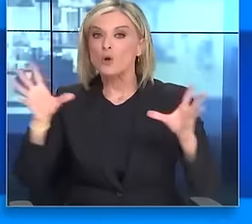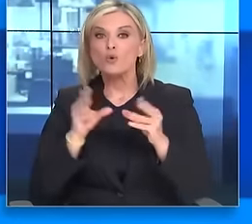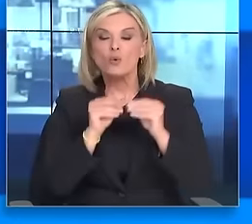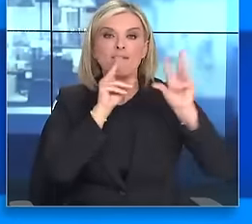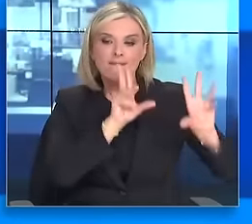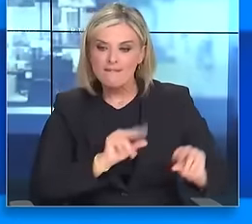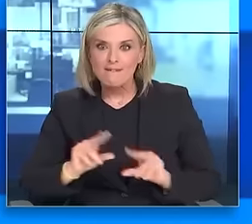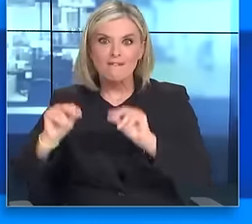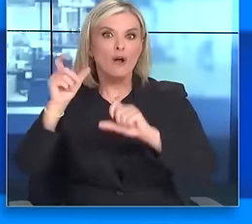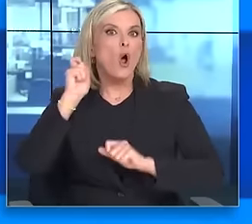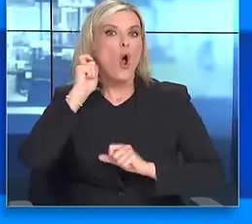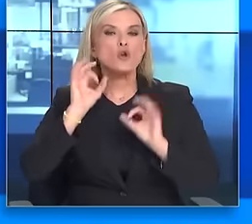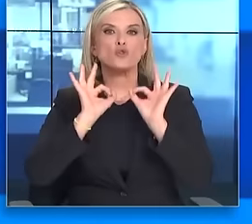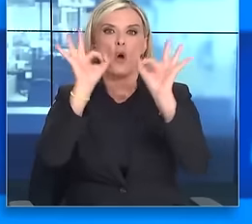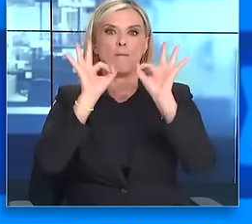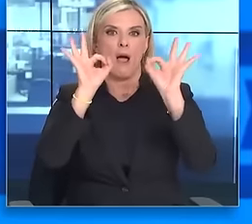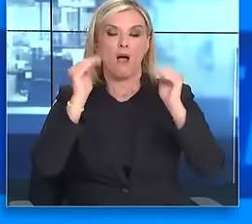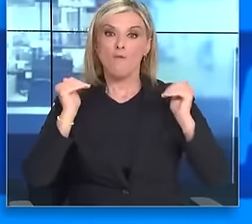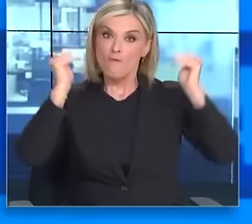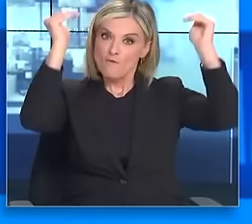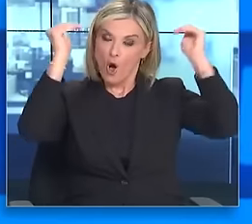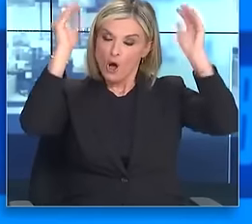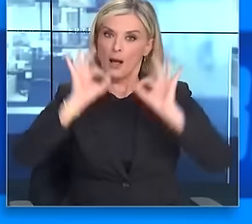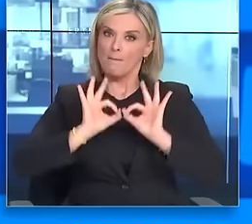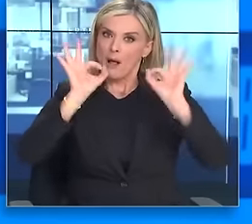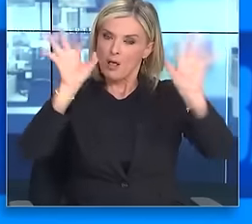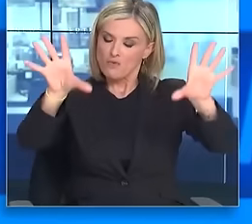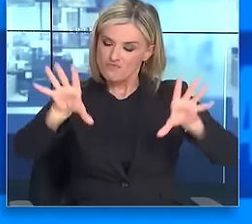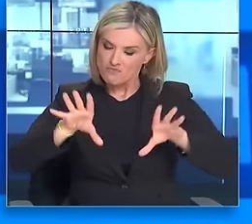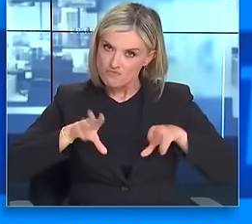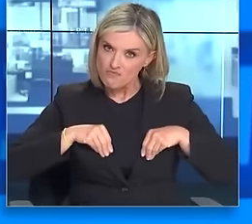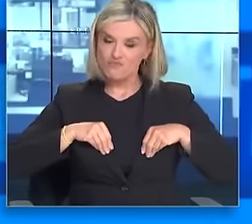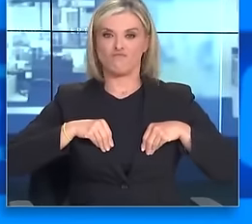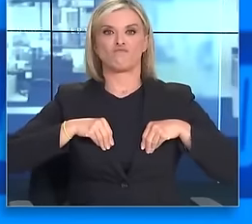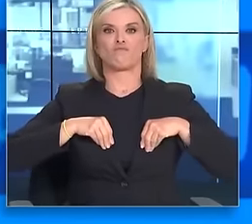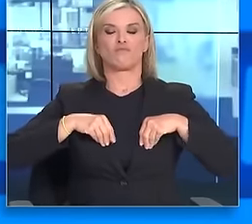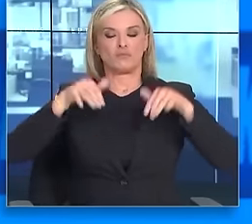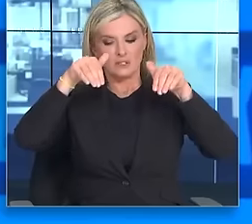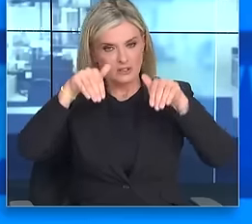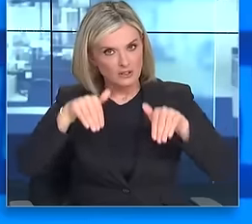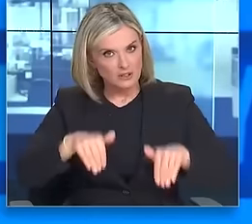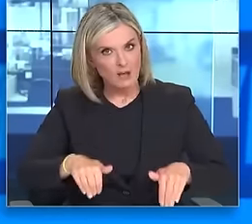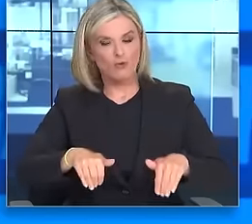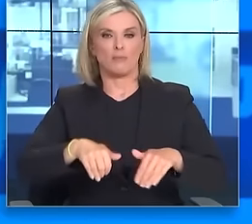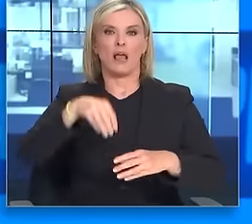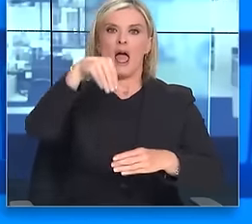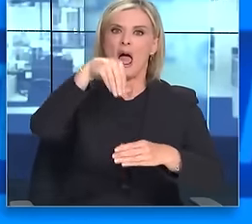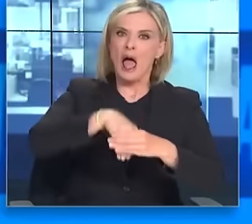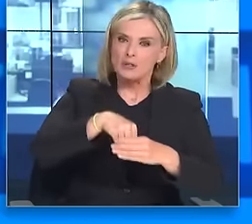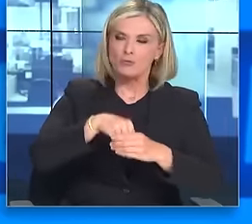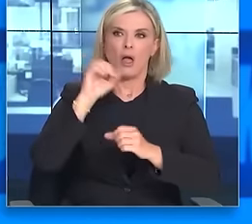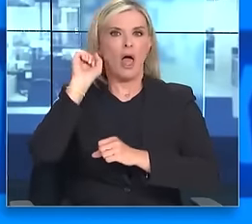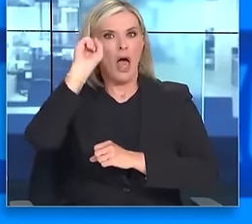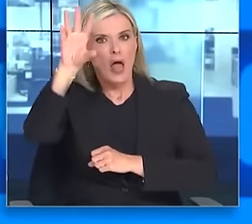ονομασίας, αυτό το οποίο λέμε «έργα όμνες», το όνομα Βόρεια Μακεδονία, να ισχύει έναντι όλων, να χρησιμοποιείται δηλαδή και στο εσωτερικό και στο εξωτερικό της